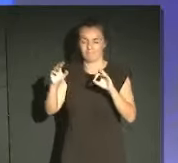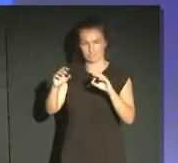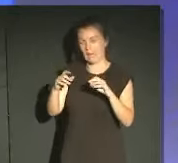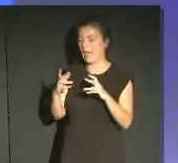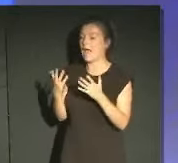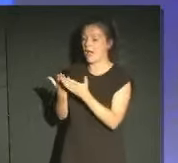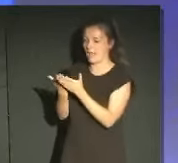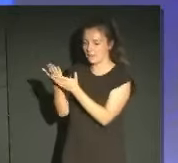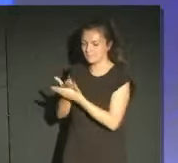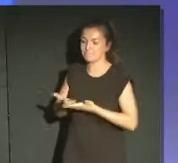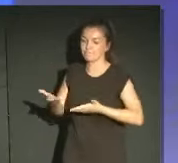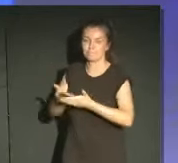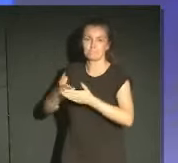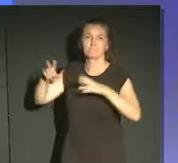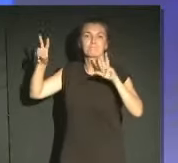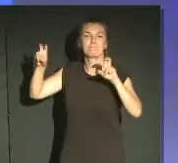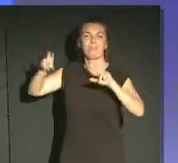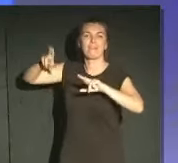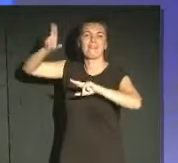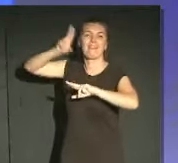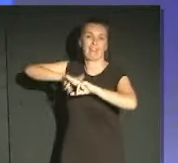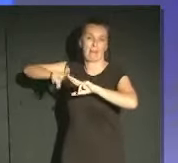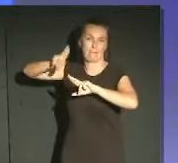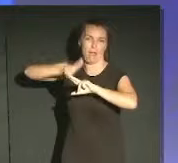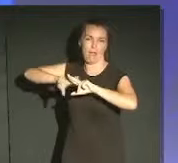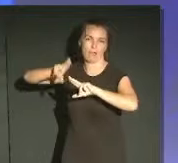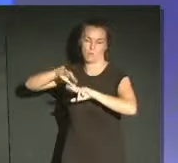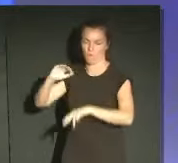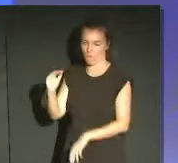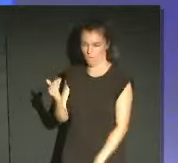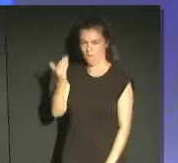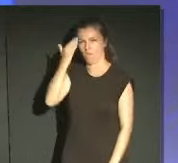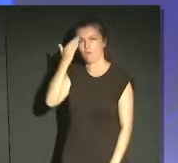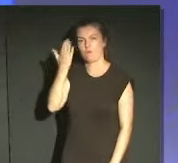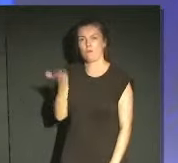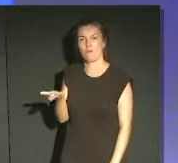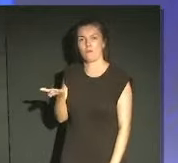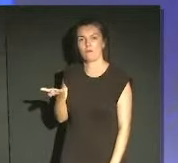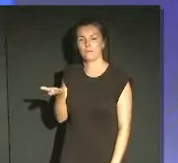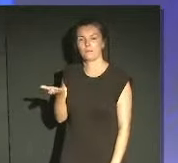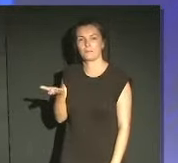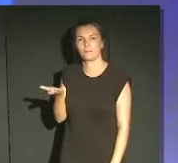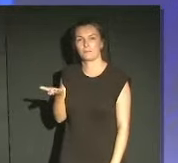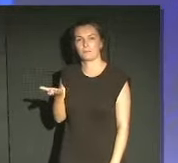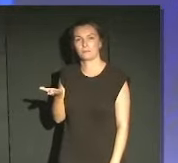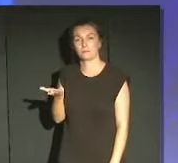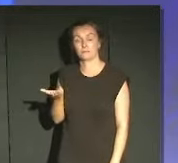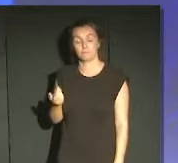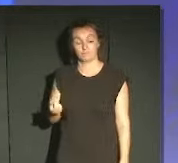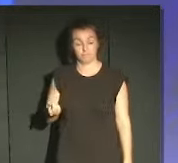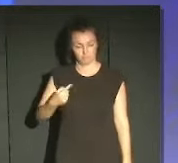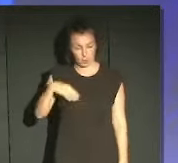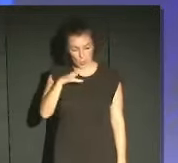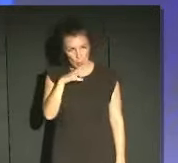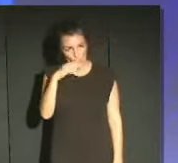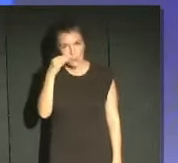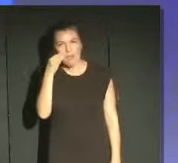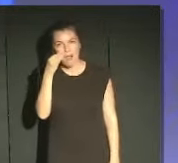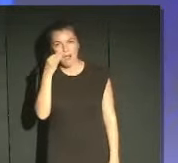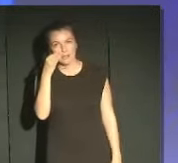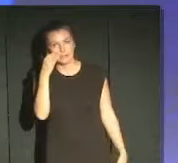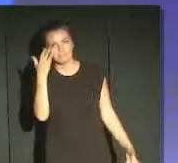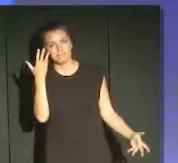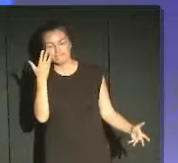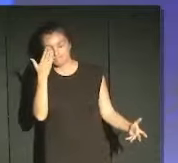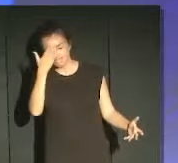réparation en tant qu'être humain nous observons bien que ce monde va de plus en